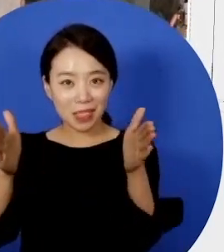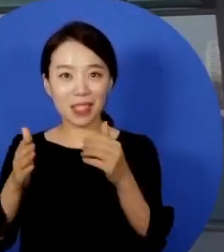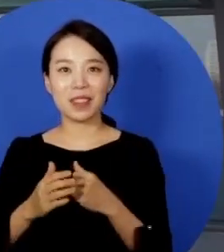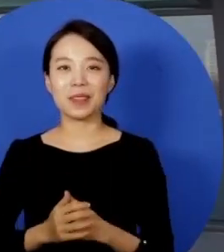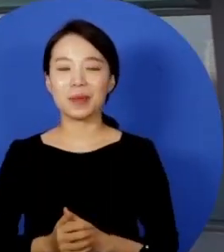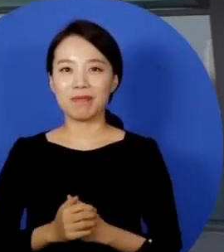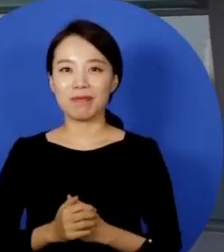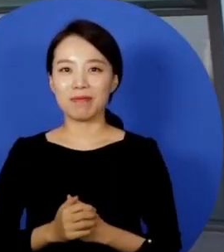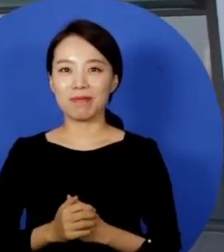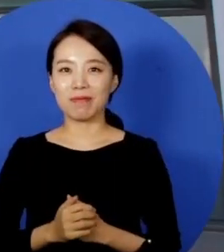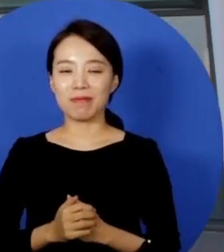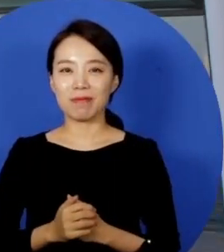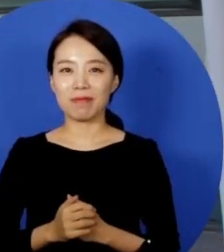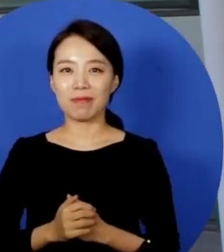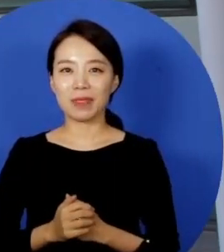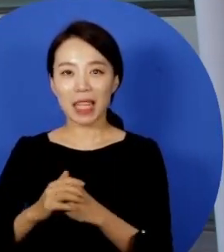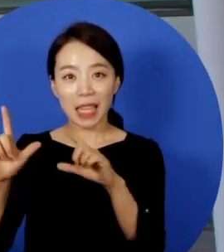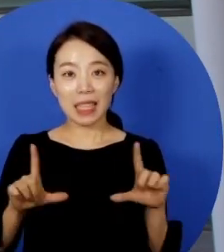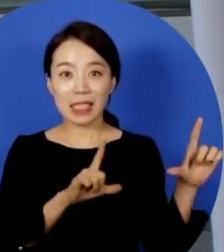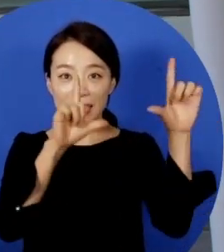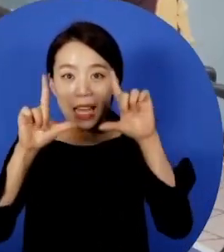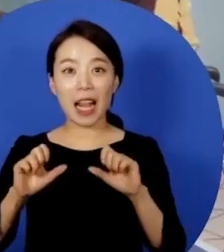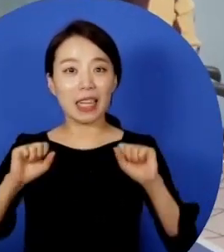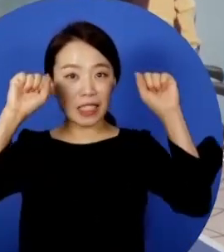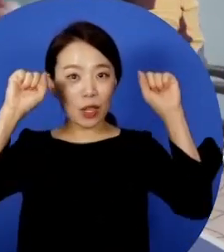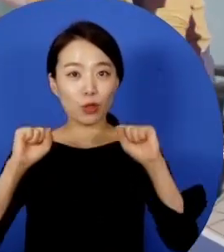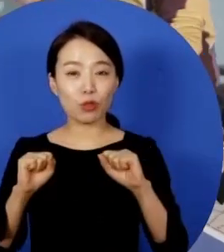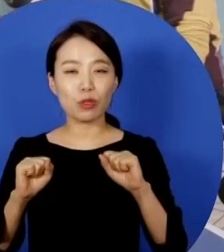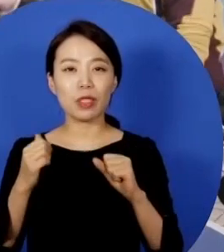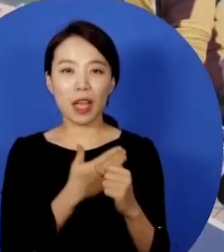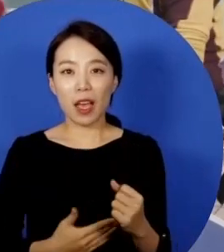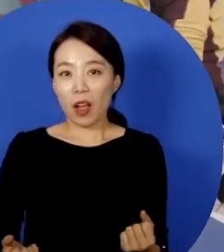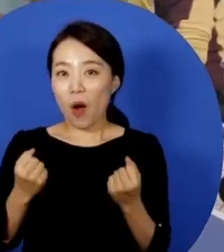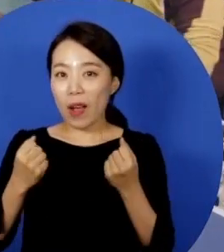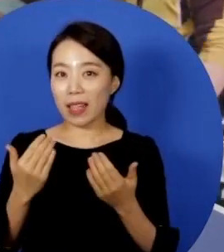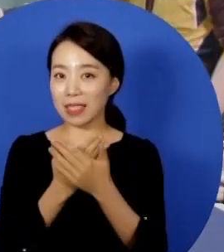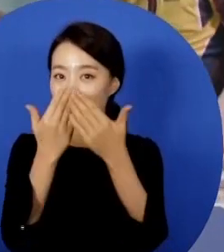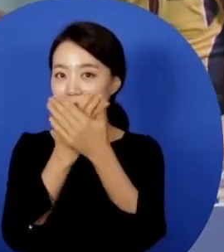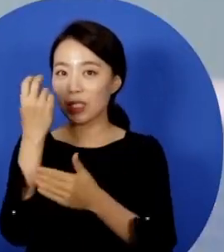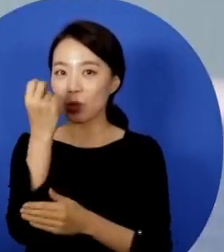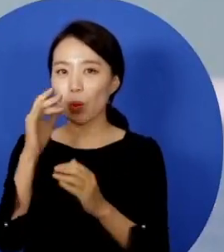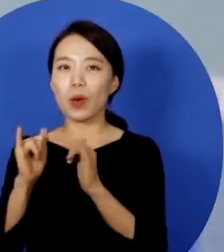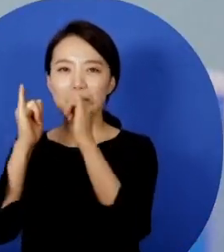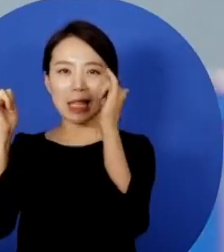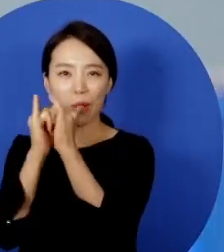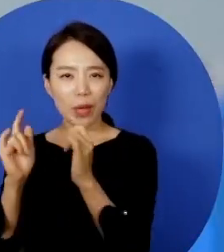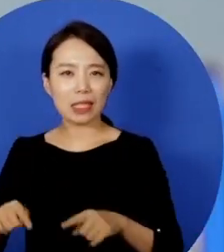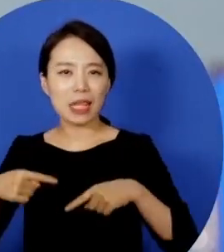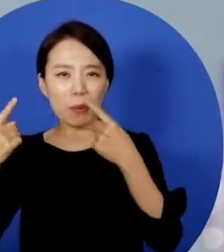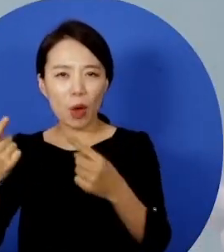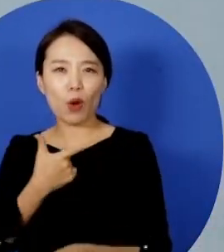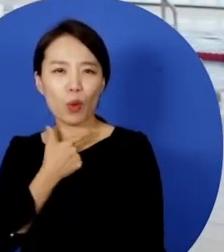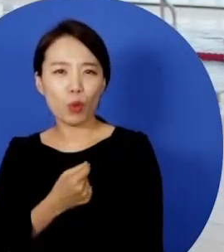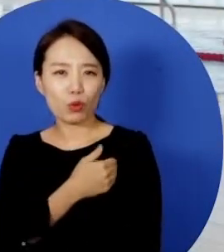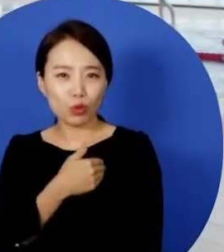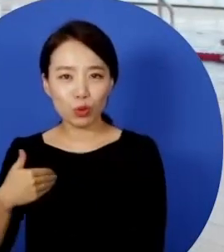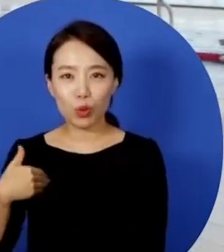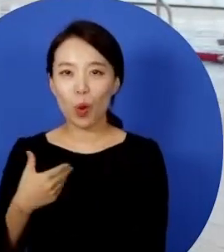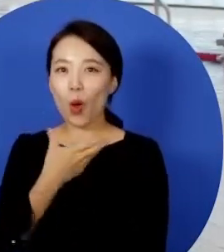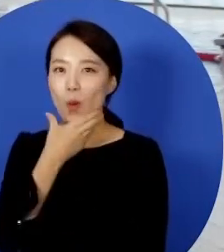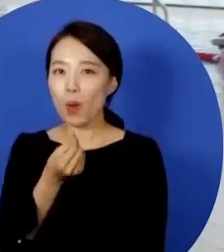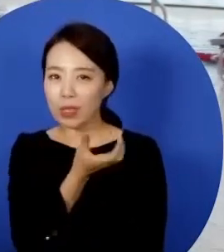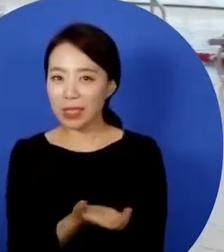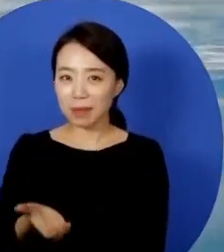내딛었습니다. 생활체육이 건강 증진은 물론 사회 참여와 욕구 충족, 복지 향상